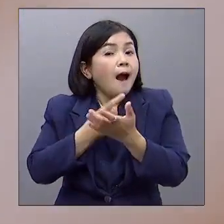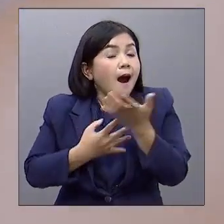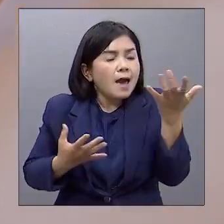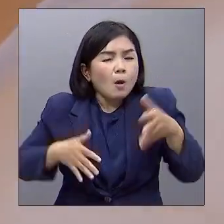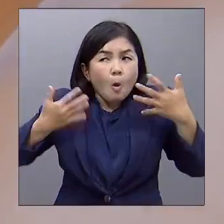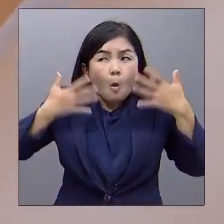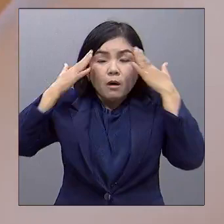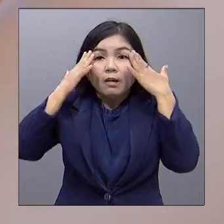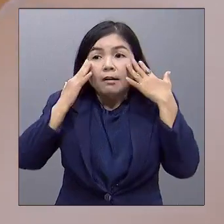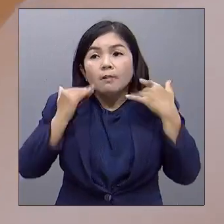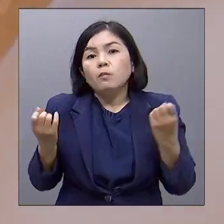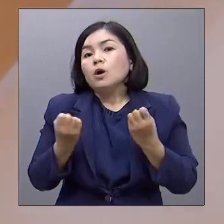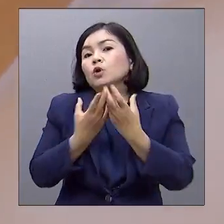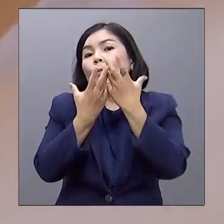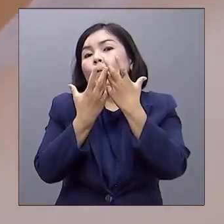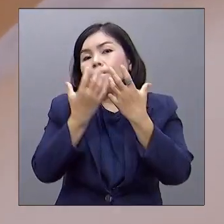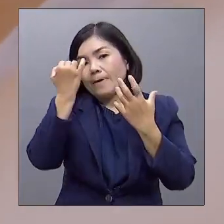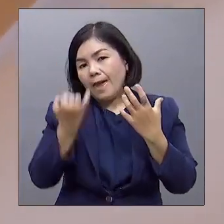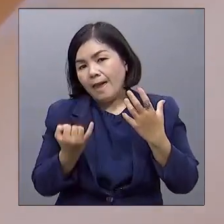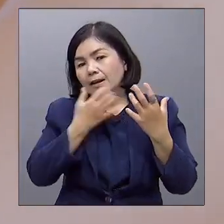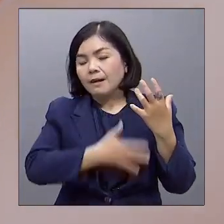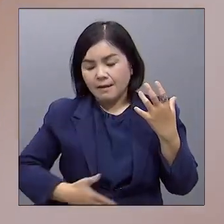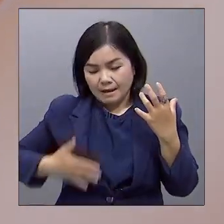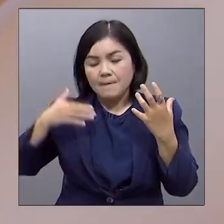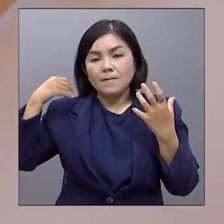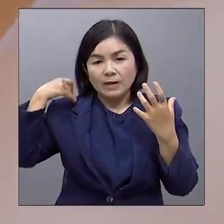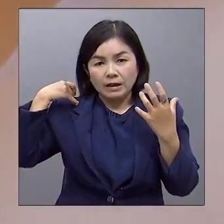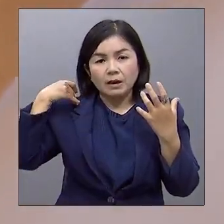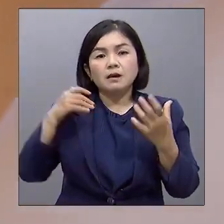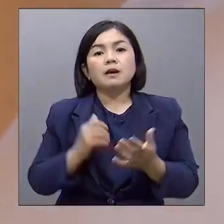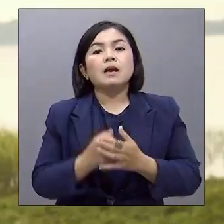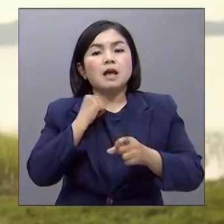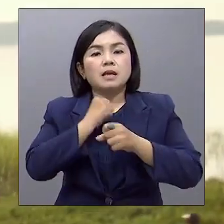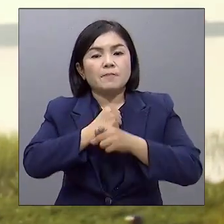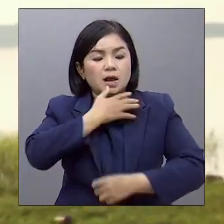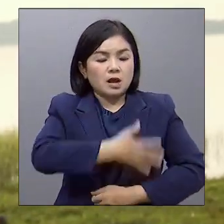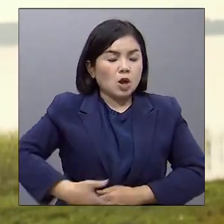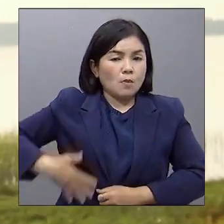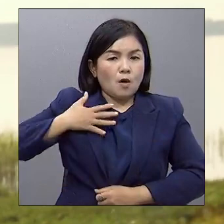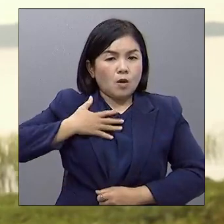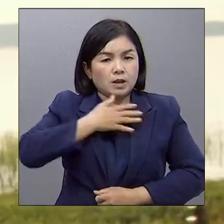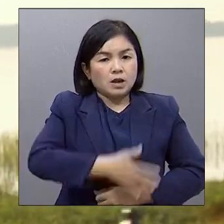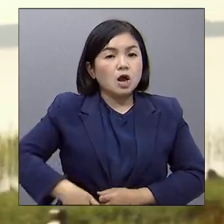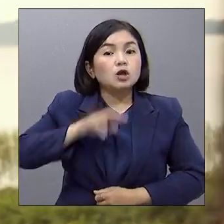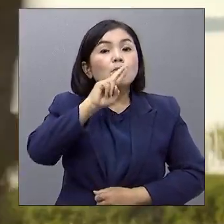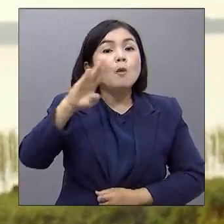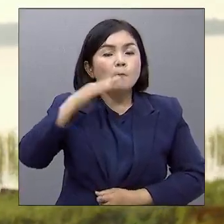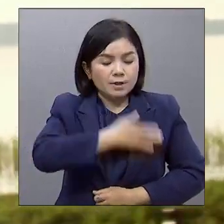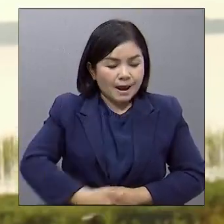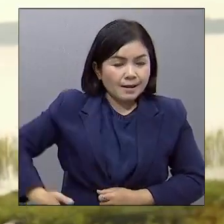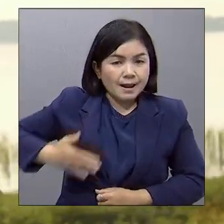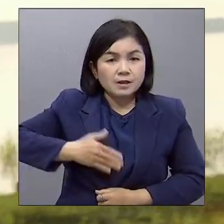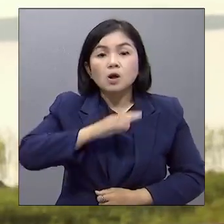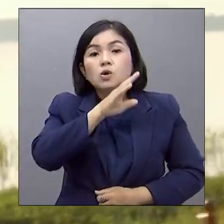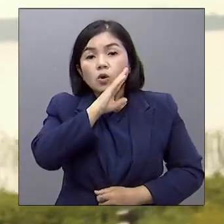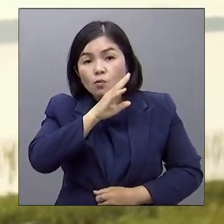เกินไปมันก็จะเป็นพิษต่อร่างกายได้คือร่างกายคนเราเนี่ยเซลล์คือการทำงานของร่างกายเรามันขึ้นอยู่กับเซลล์ในร่างกายซึ่งเซลล์ในร่างกายเนี่ยถ้า